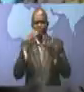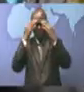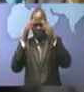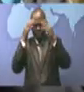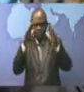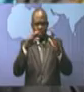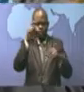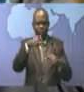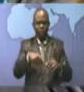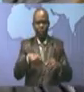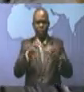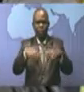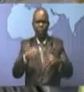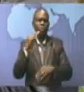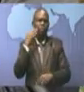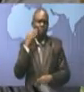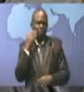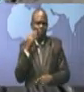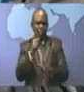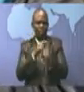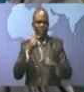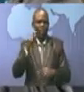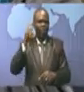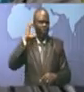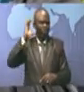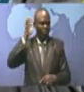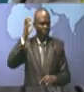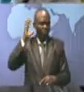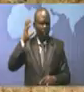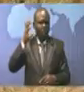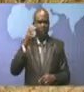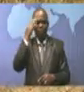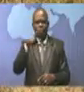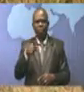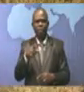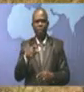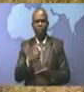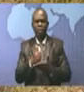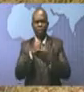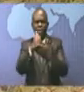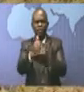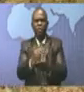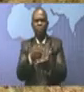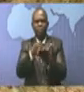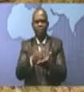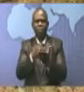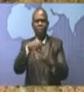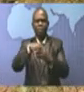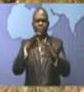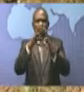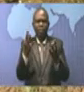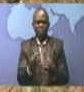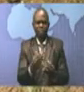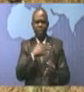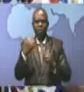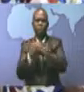de planter plus de fruits, surtout les avocatiers, car ça peut apporter tant de satisfaction économique aux familles et au